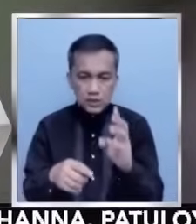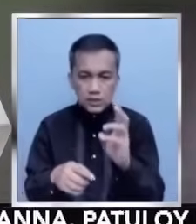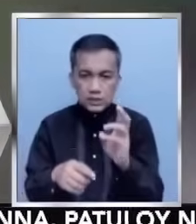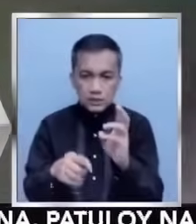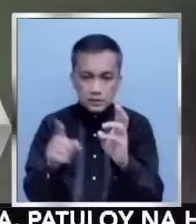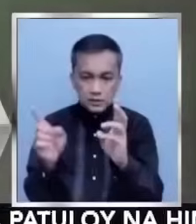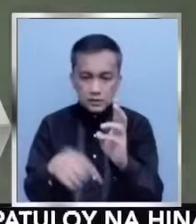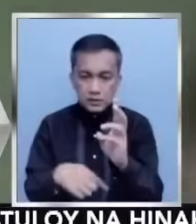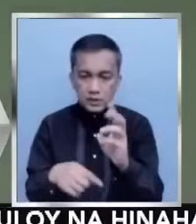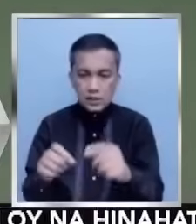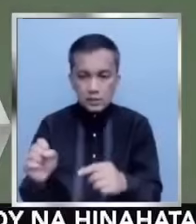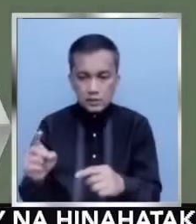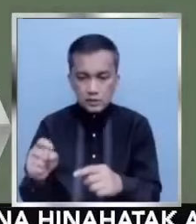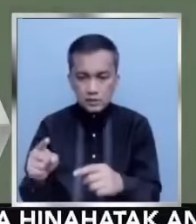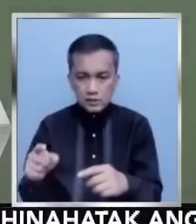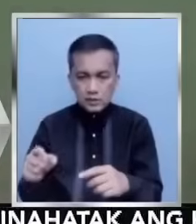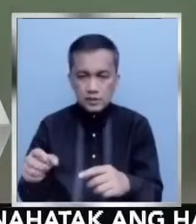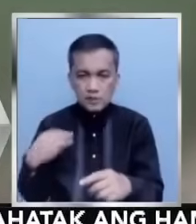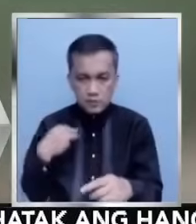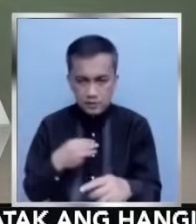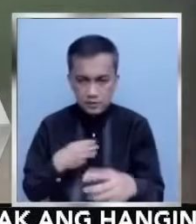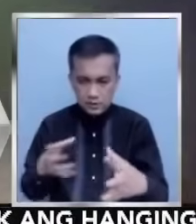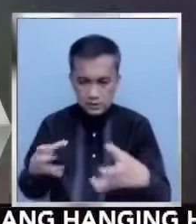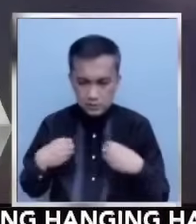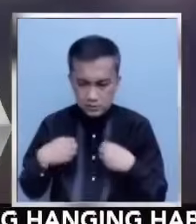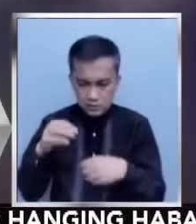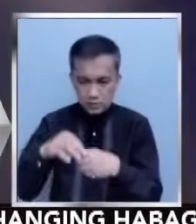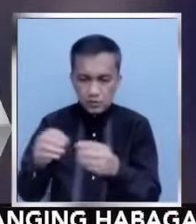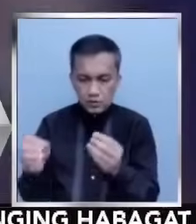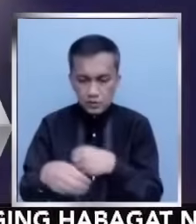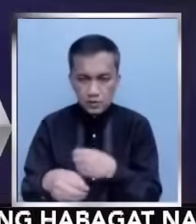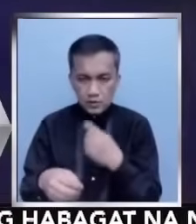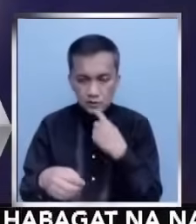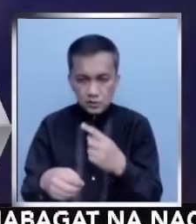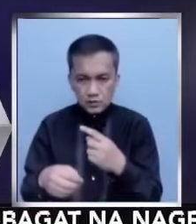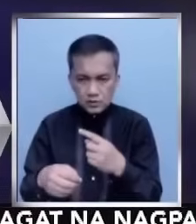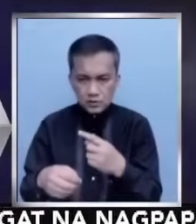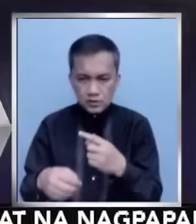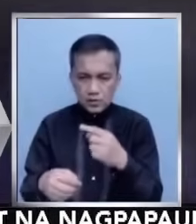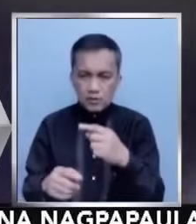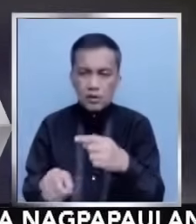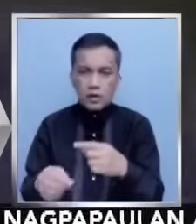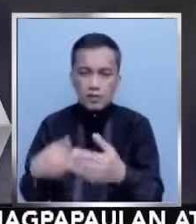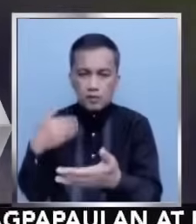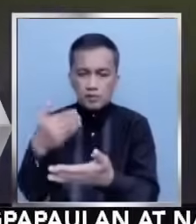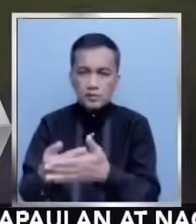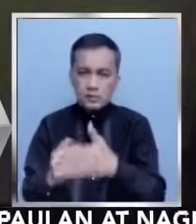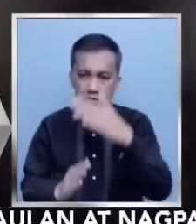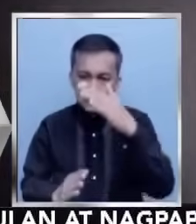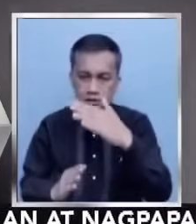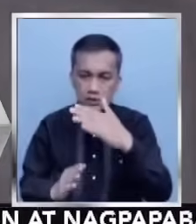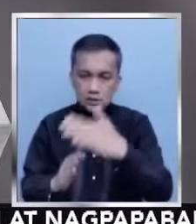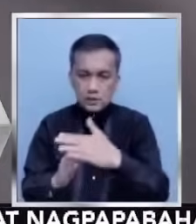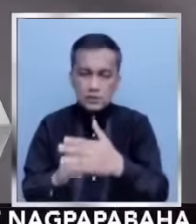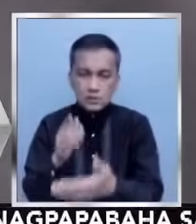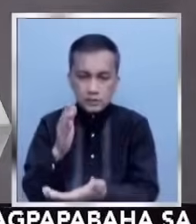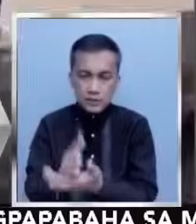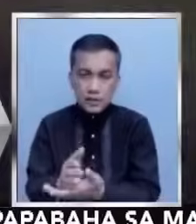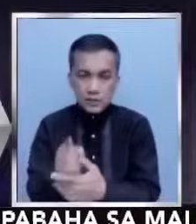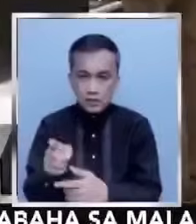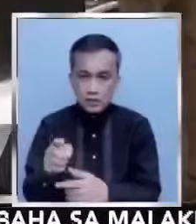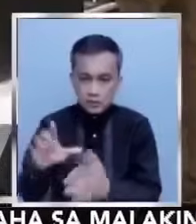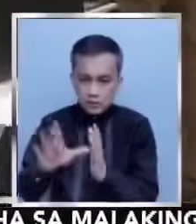ang tinanggap ng election office matapos umanong umabot sa cut-off. Sinusubukan pang makuha ang panig ng COMELEC